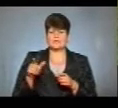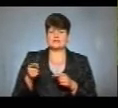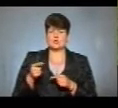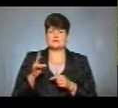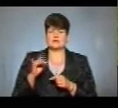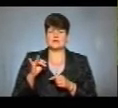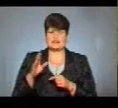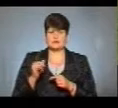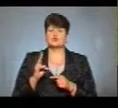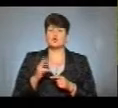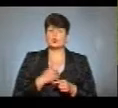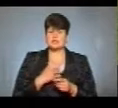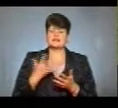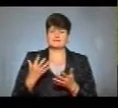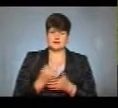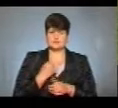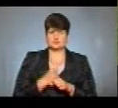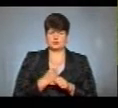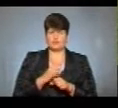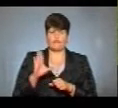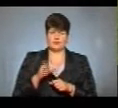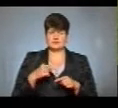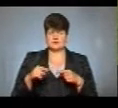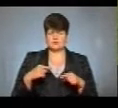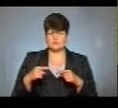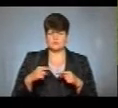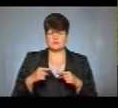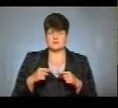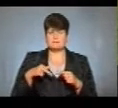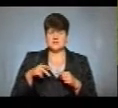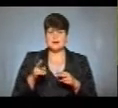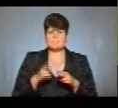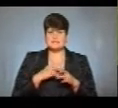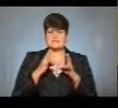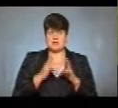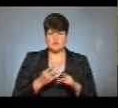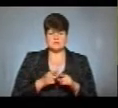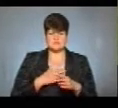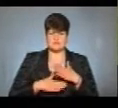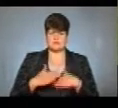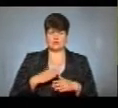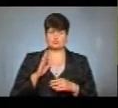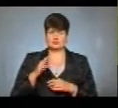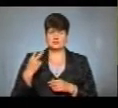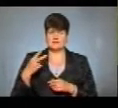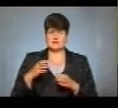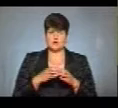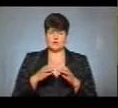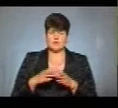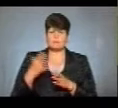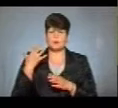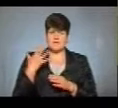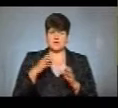хотіли, нам вдалося зробити, тому що всі футболісти нині з футбольного поля зійшли без травм. Це нас дуже радує. 20 команд буде. По 5 команд в